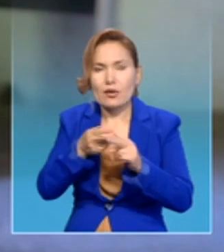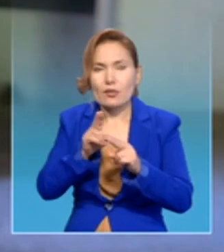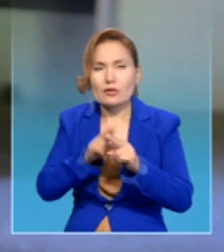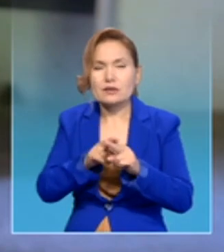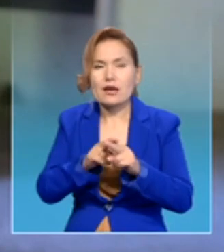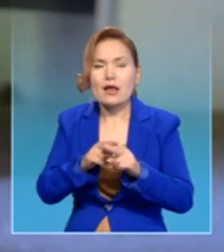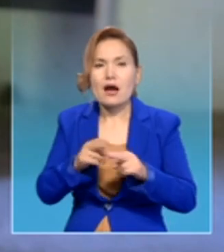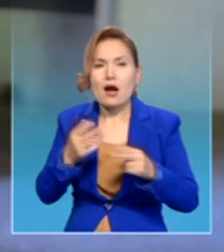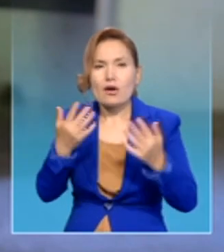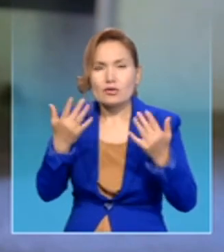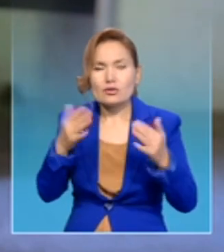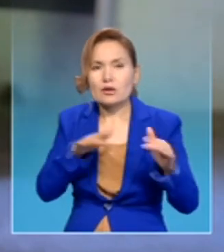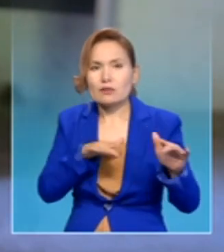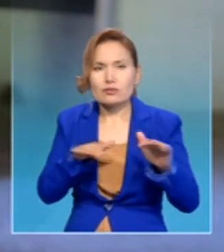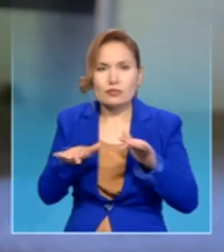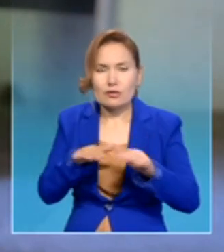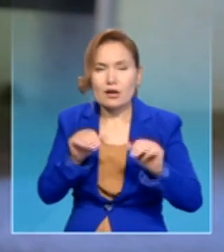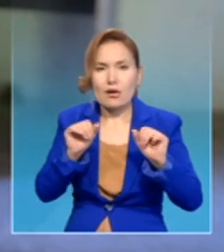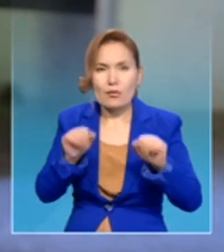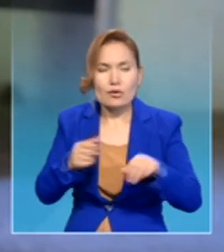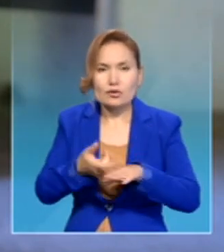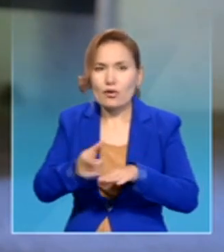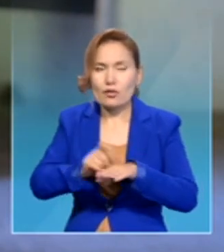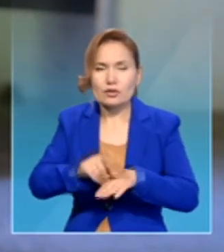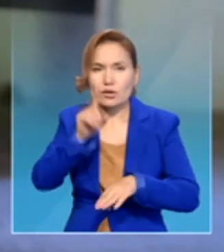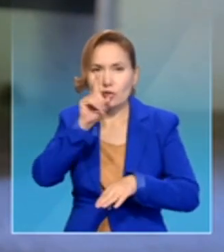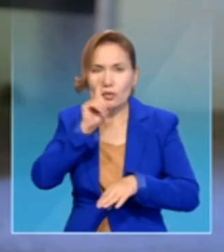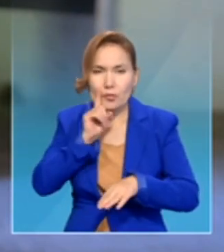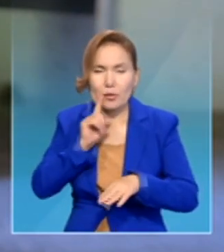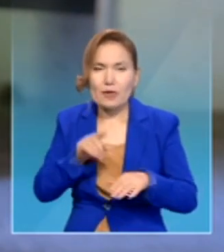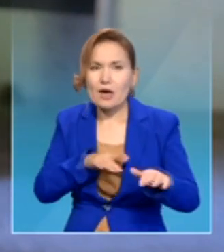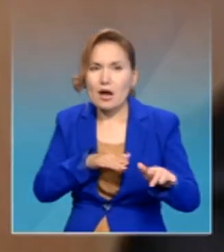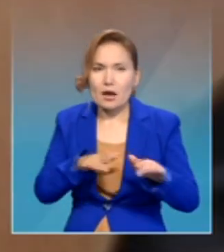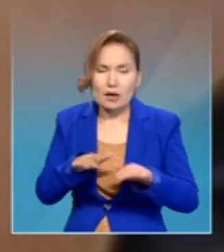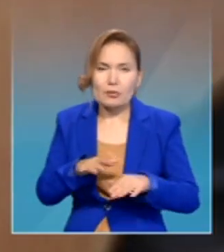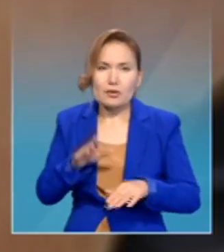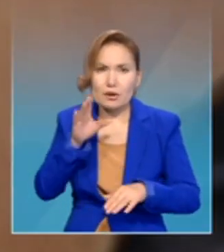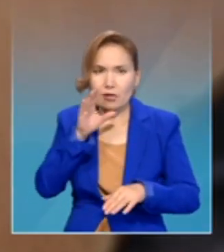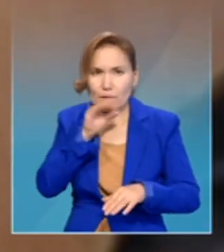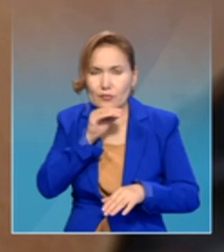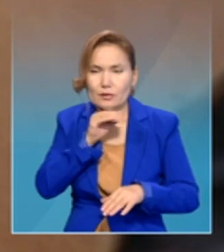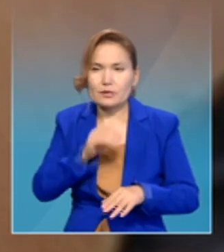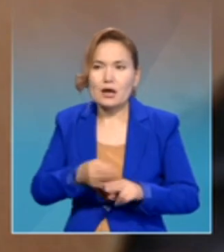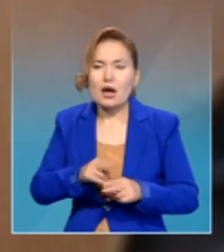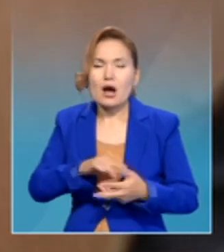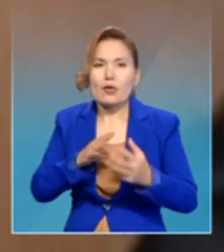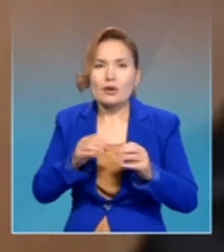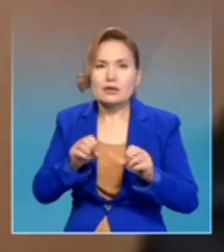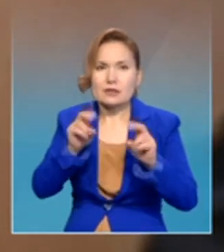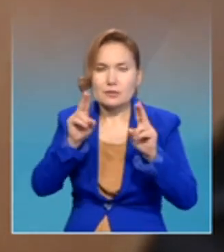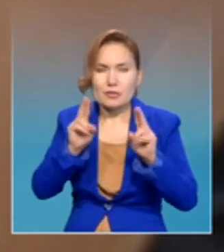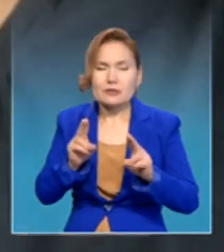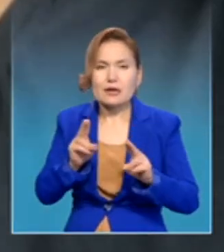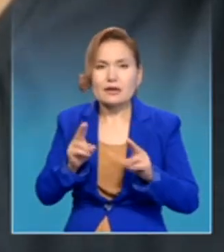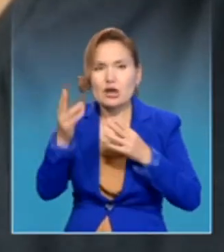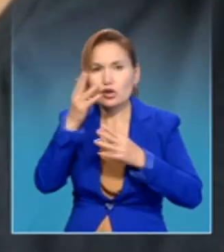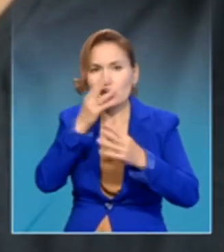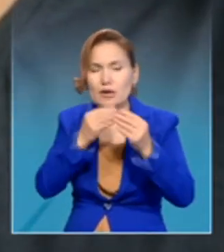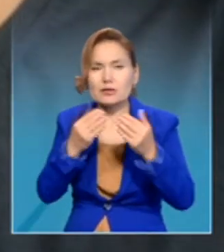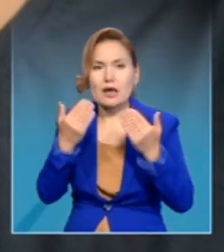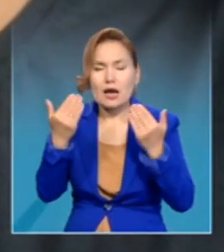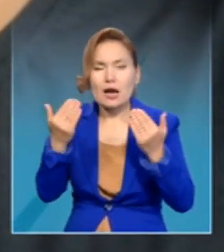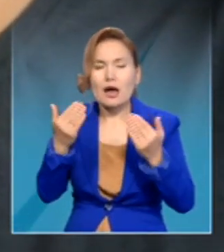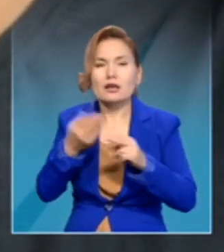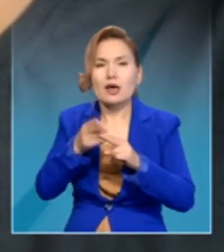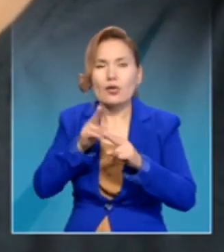кезде өзінің ішіндегі саусақтарын тартады. Сол кезде осындай қимылдар пайда болады. Осындай жасанды қол жасау идеясы Мұхамеджанның ойына